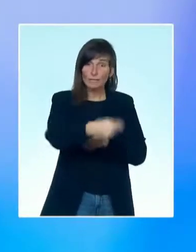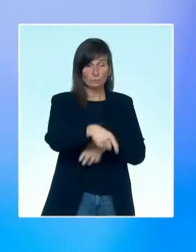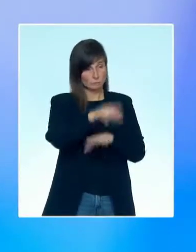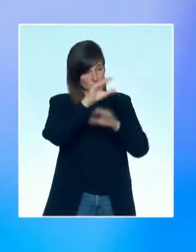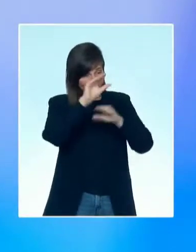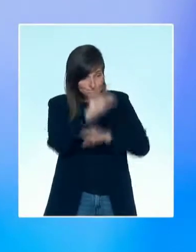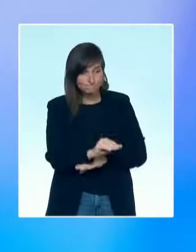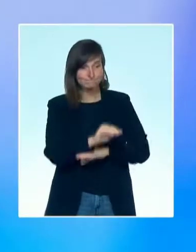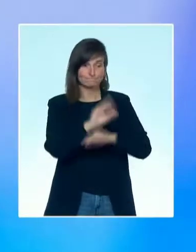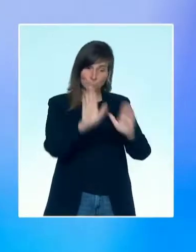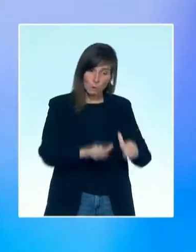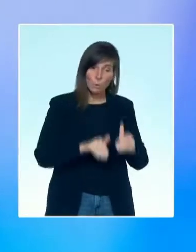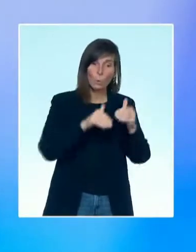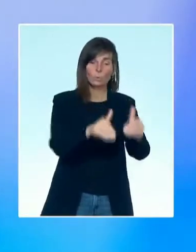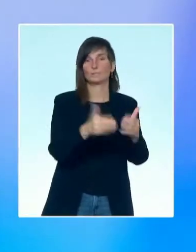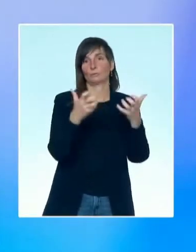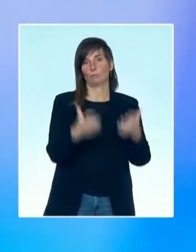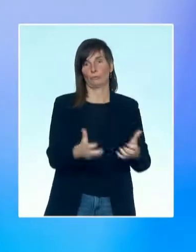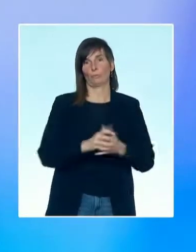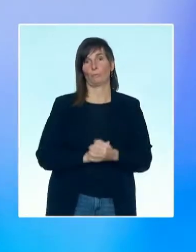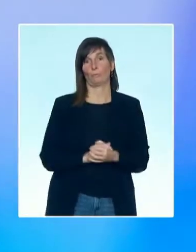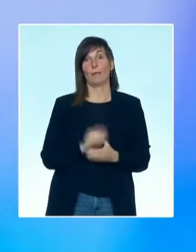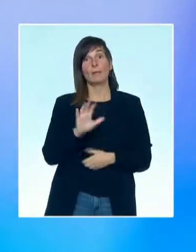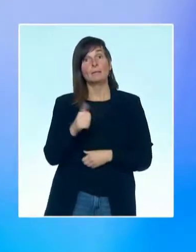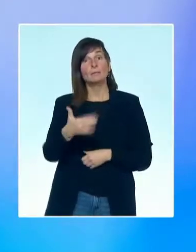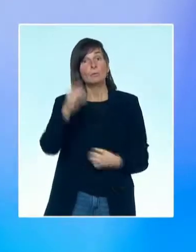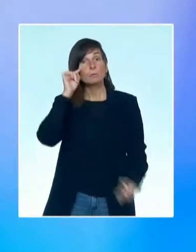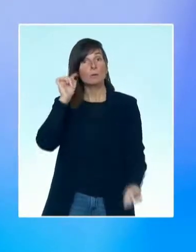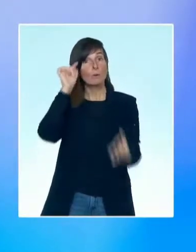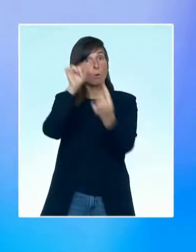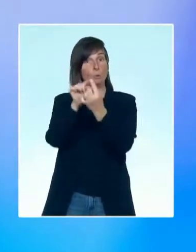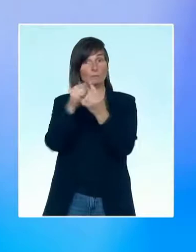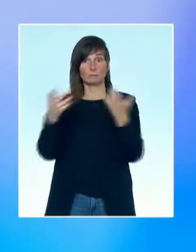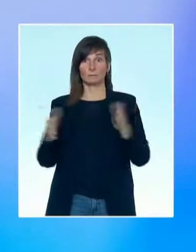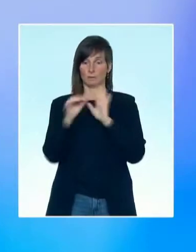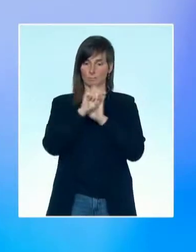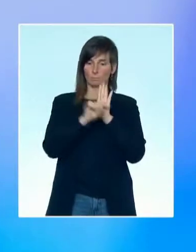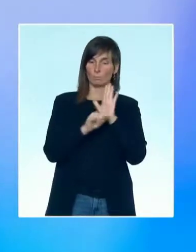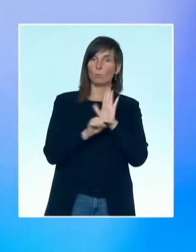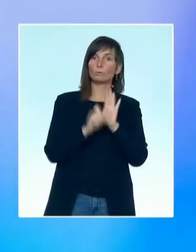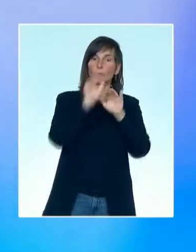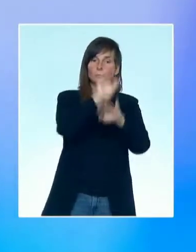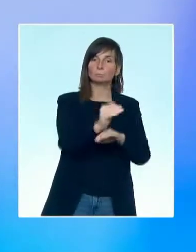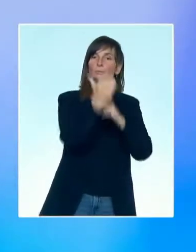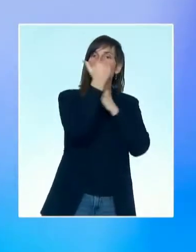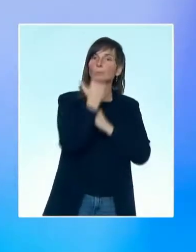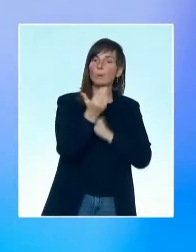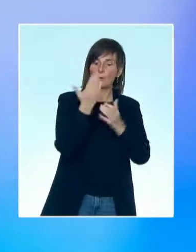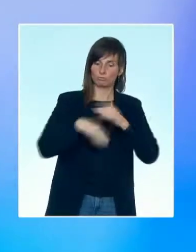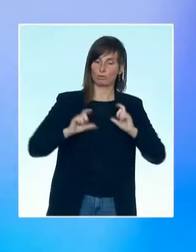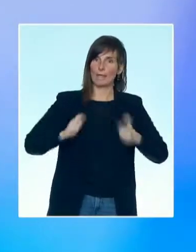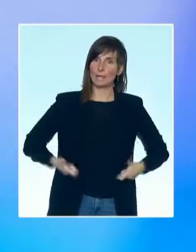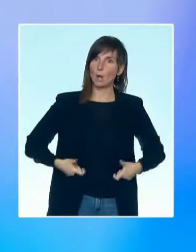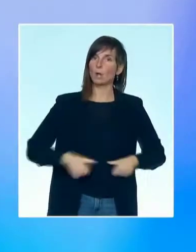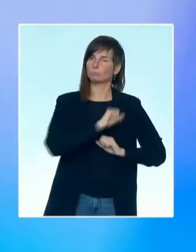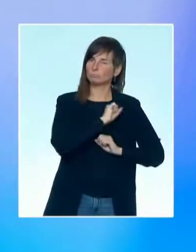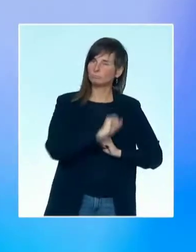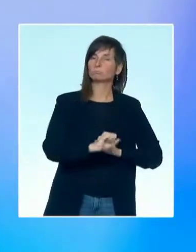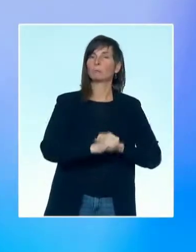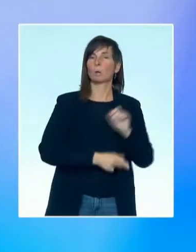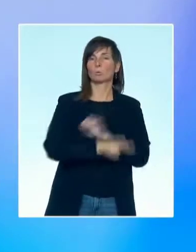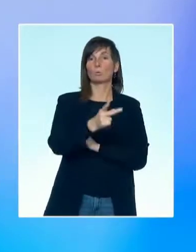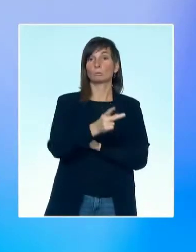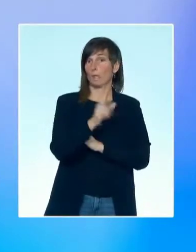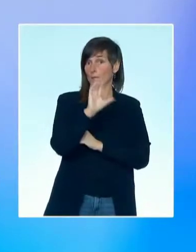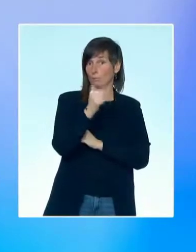de nos enfants. C'est dans cet objectif que nous avons déjà renforcé les mesures barrières au sein des écoles, avec notamment le port du